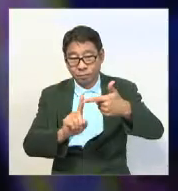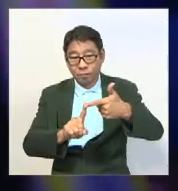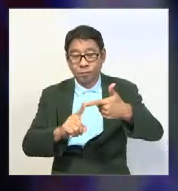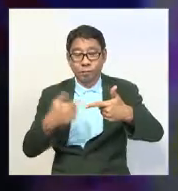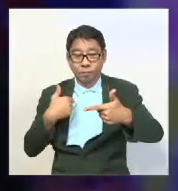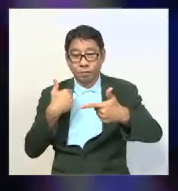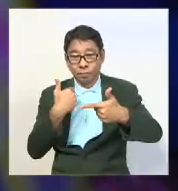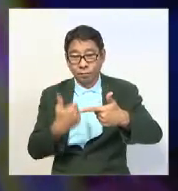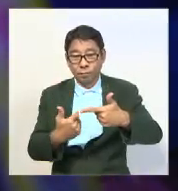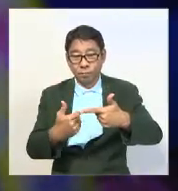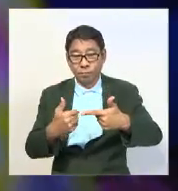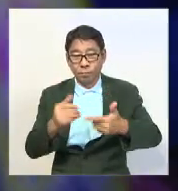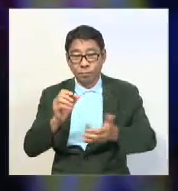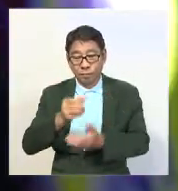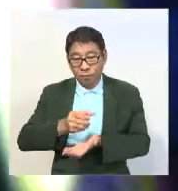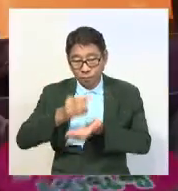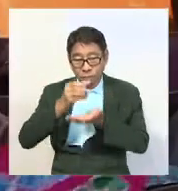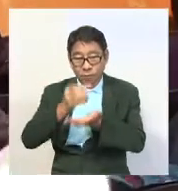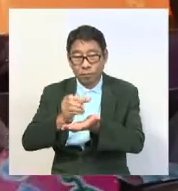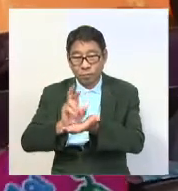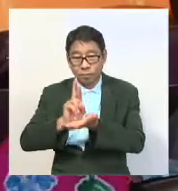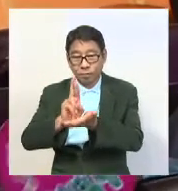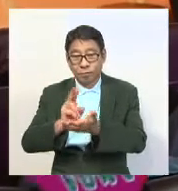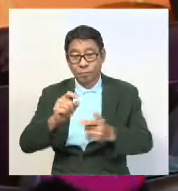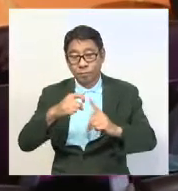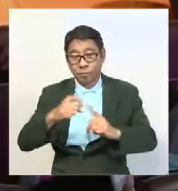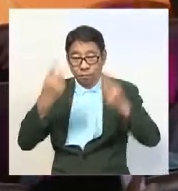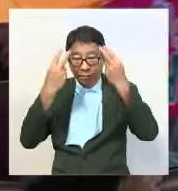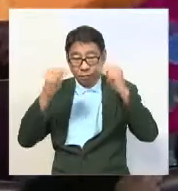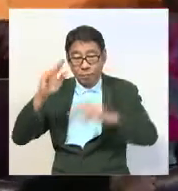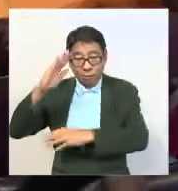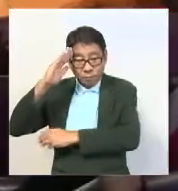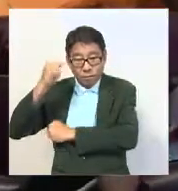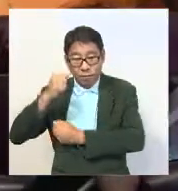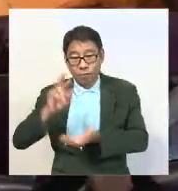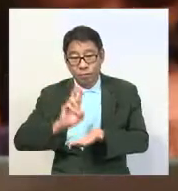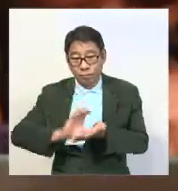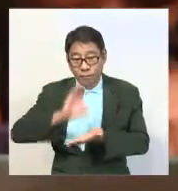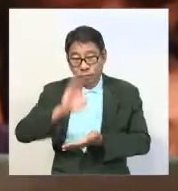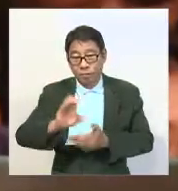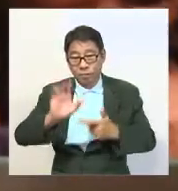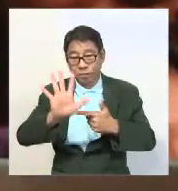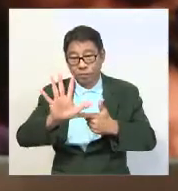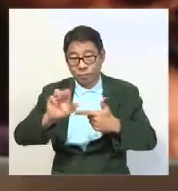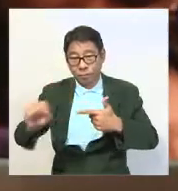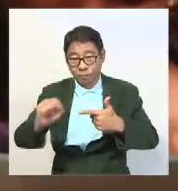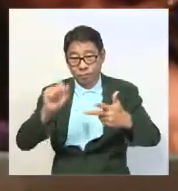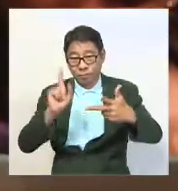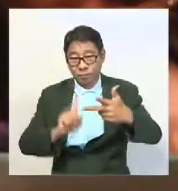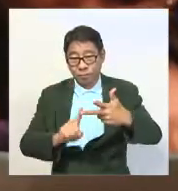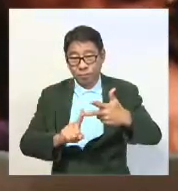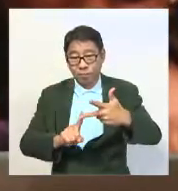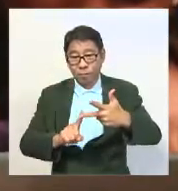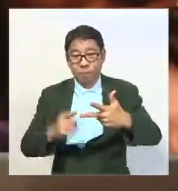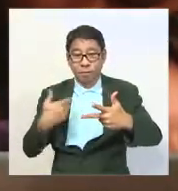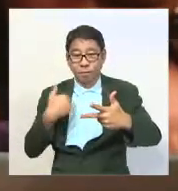อันดับ1ได้รับถ้วยเกียรติยศจากท่านนายกรัฐมนตรีพร้อมกับเงินรางวัล 500,000 บาทรางวัลรองชนะ